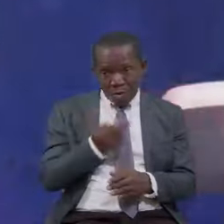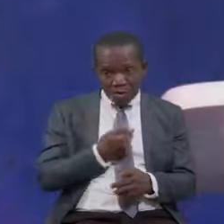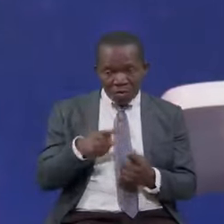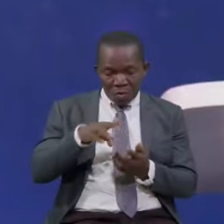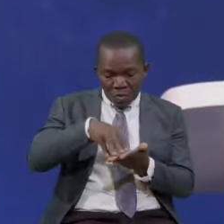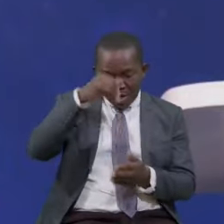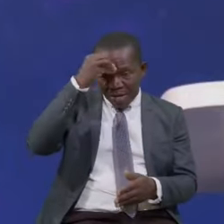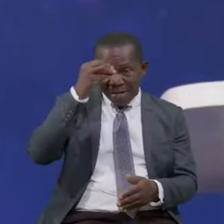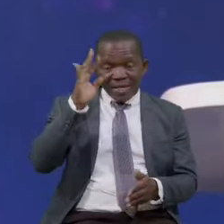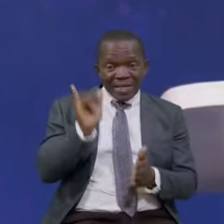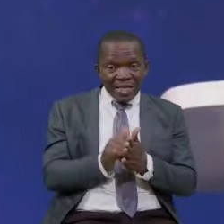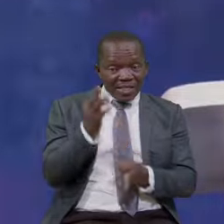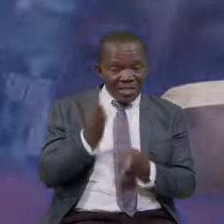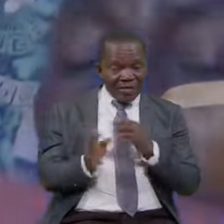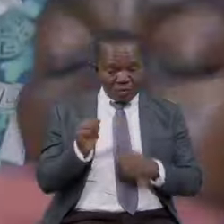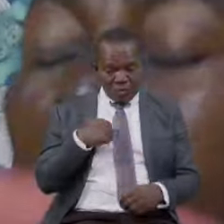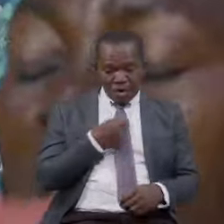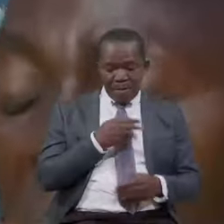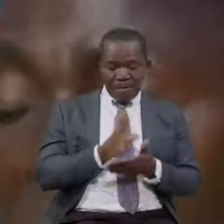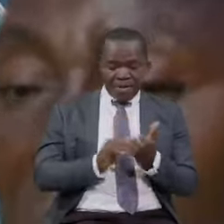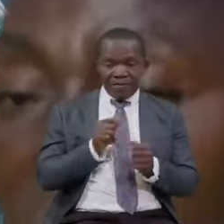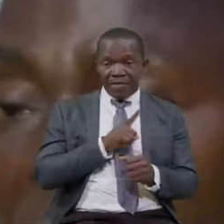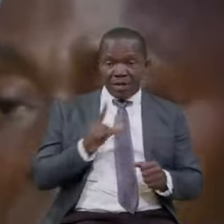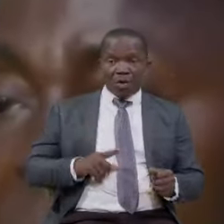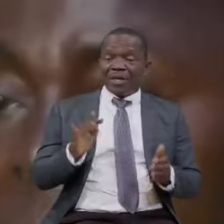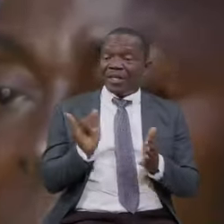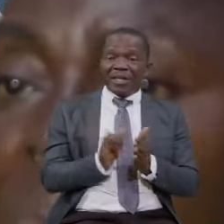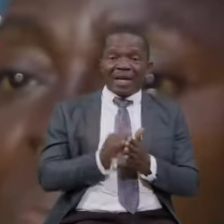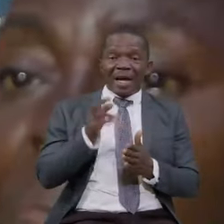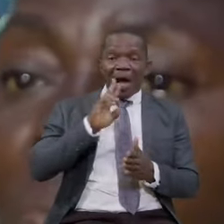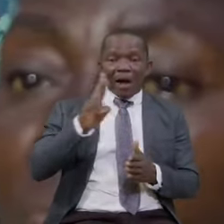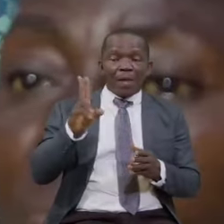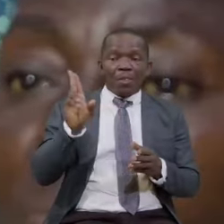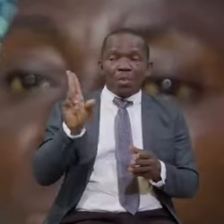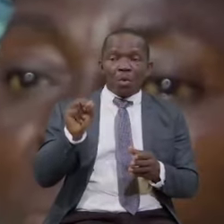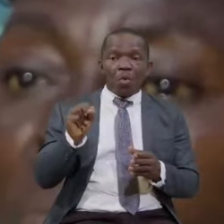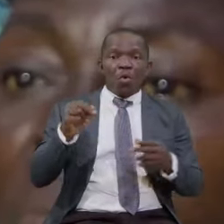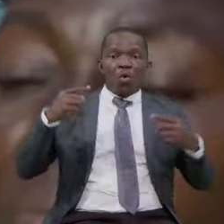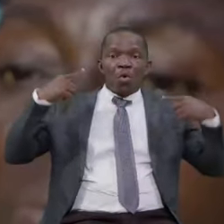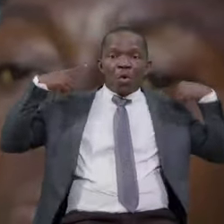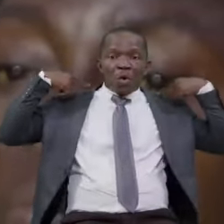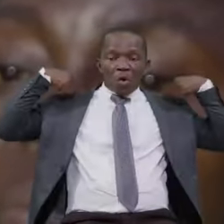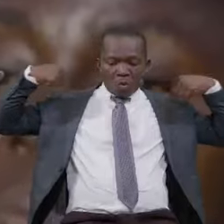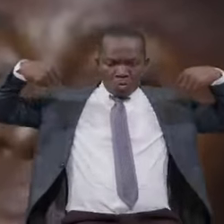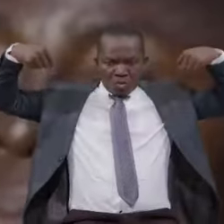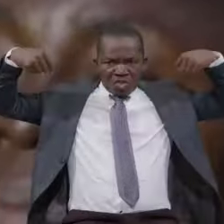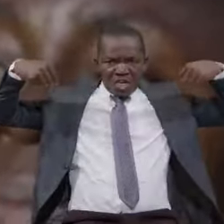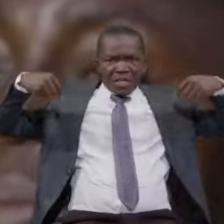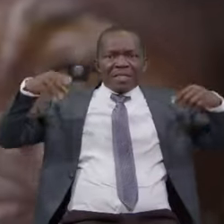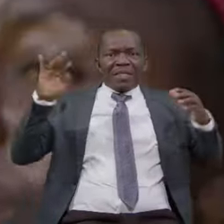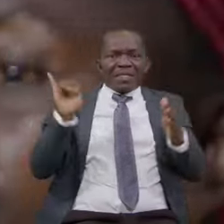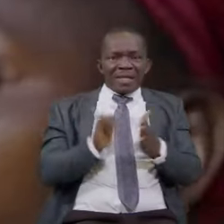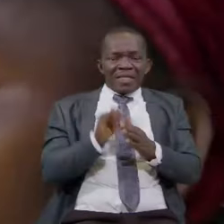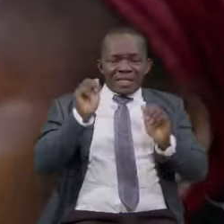sur la terre qui peuvent nous arrêter au nom de Jésus les géants peuvent s'en orgoiller c'est ce qu'ils sont les